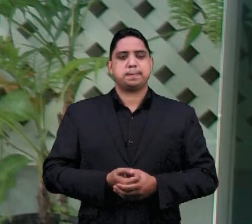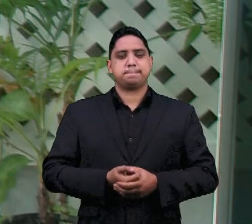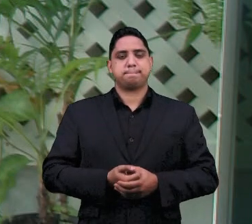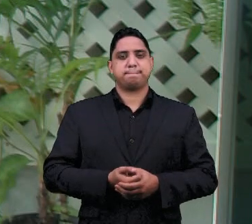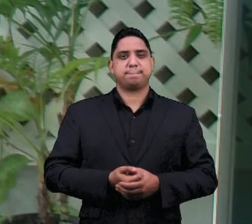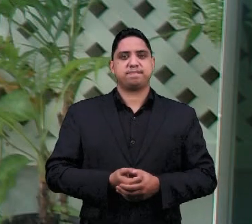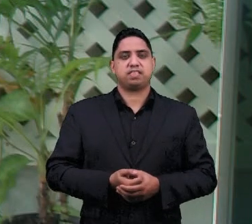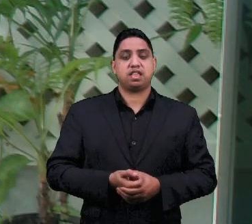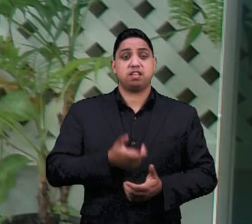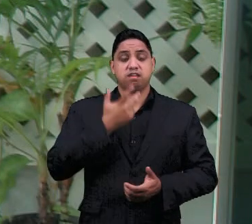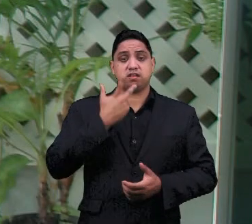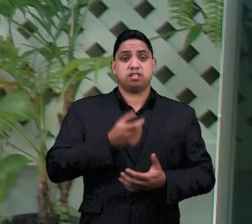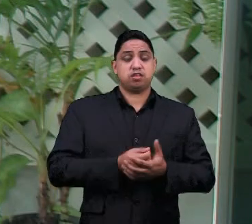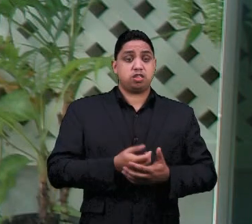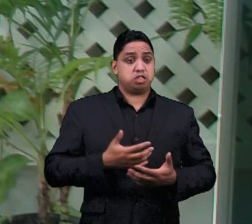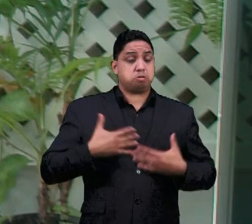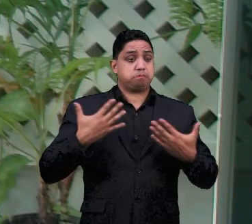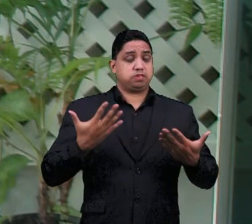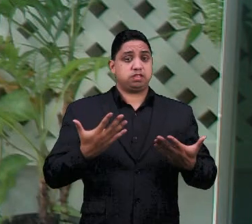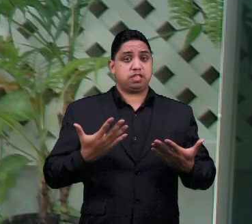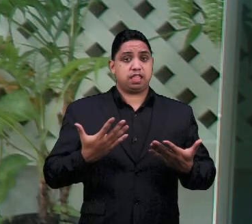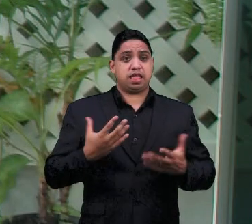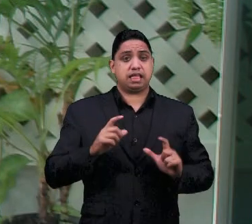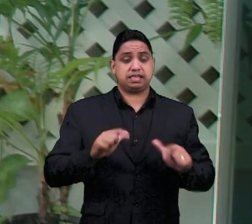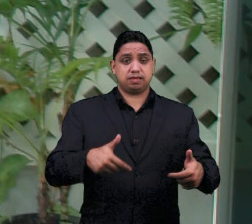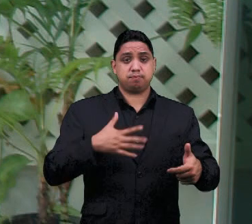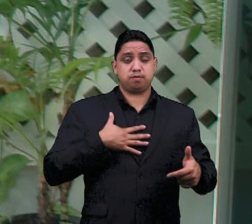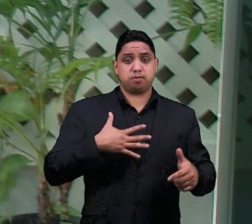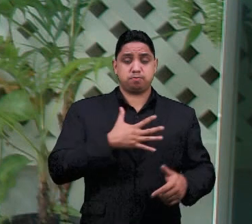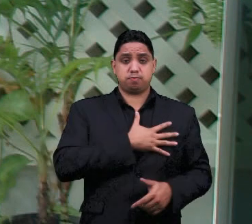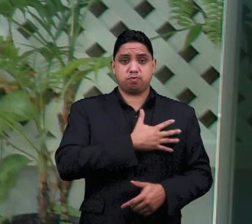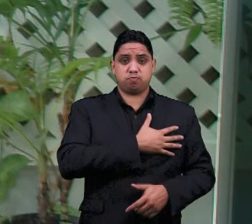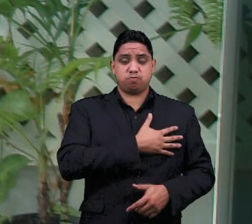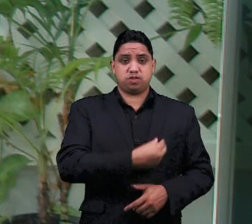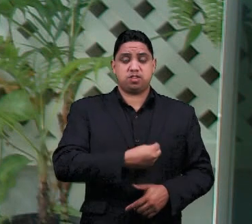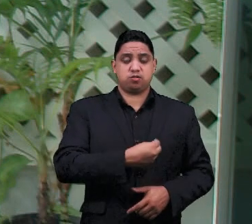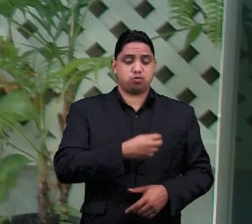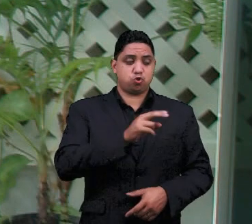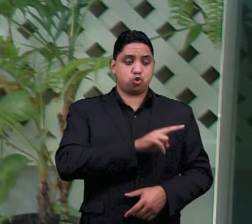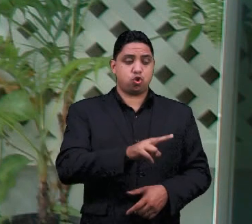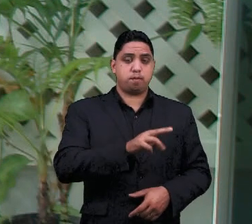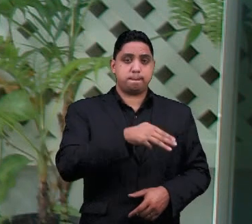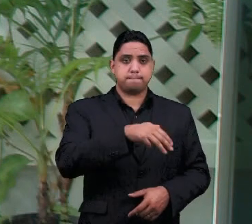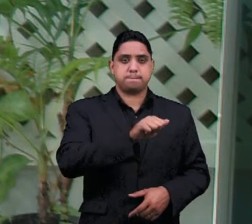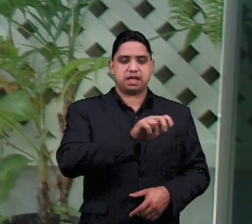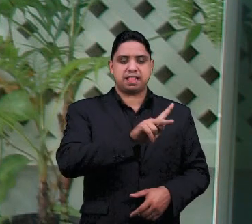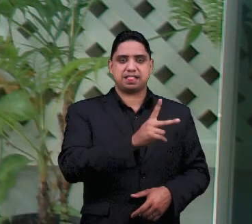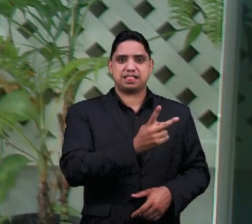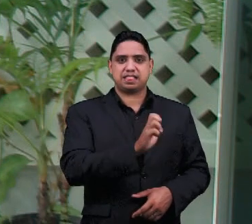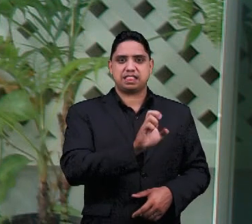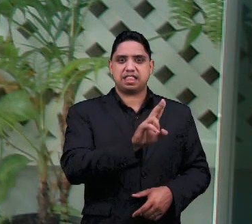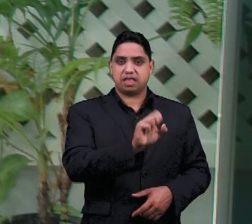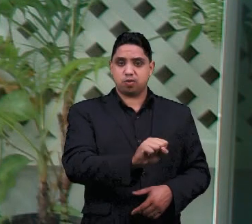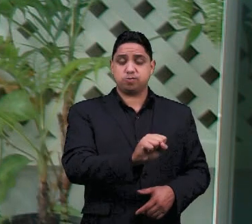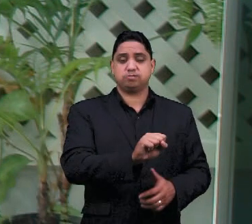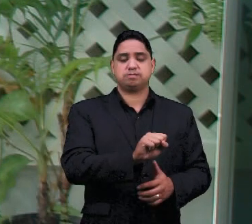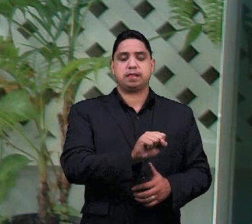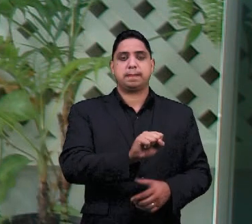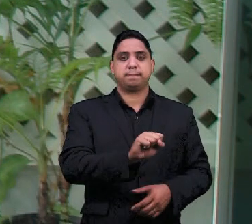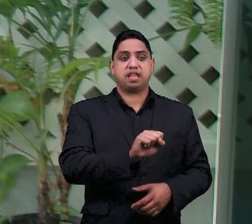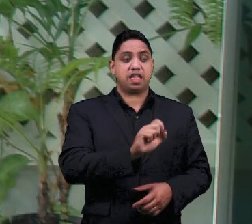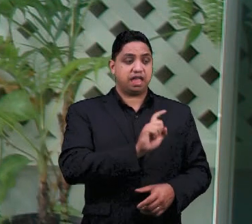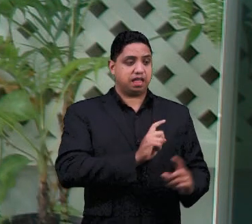cette bénédiction. Mes frères, quelle chose extraordinaire. Il dit, j'étais surpris avec l'action de mon fils de 6